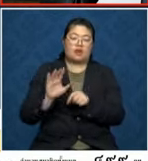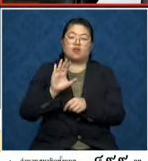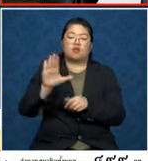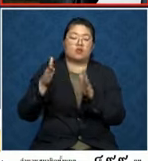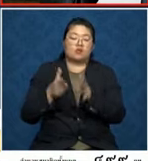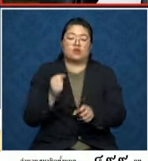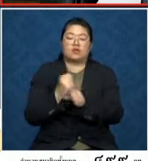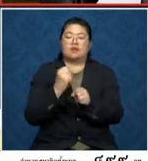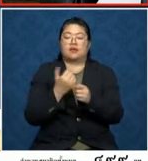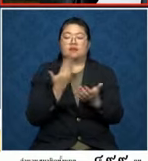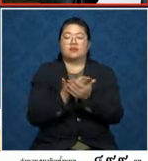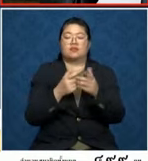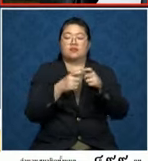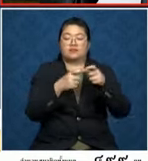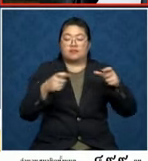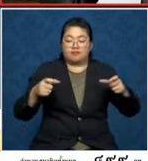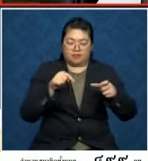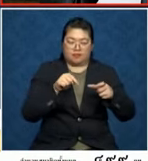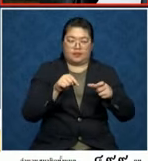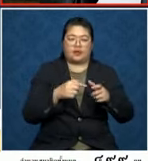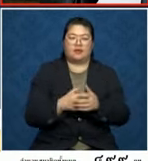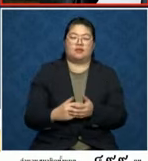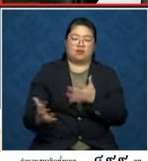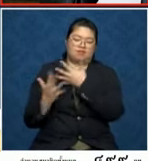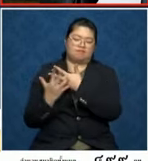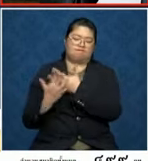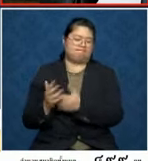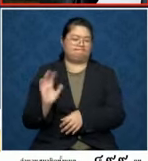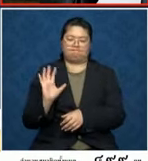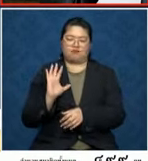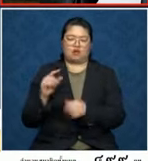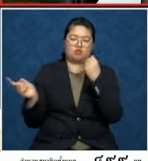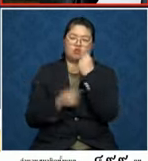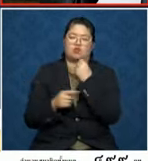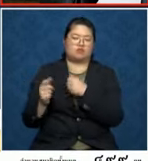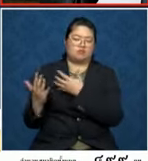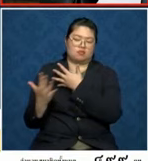ะครับไม่ควรต้องมีคดีอาญาพ่วงท้ายแล้วนะครับ